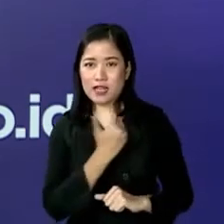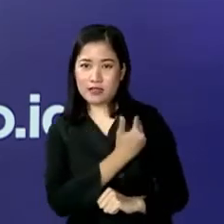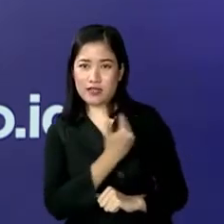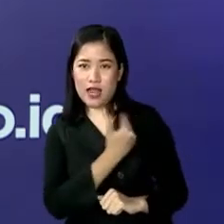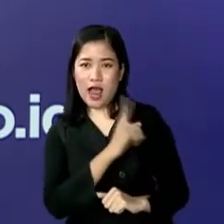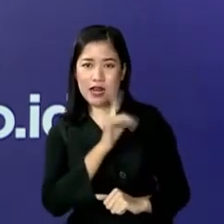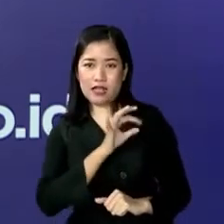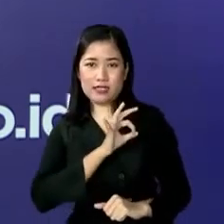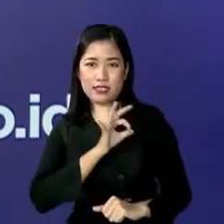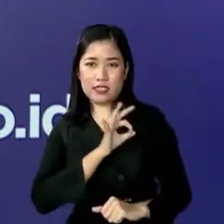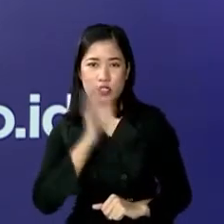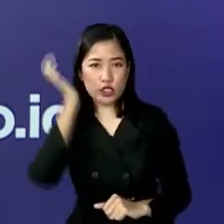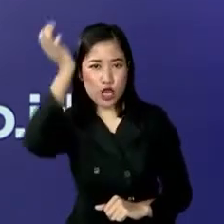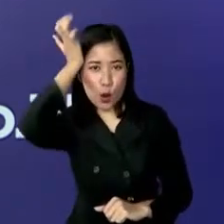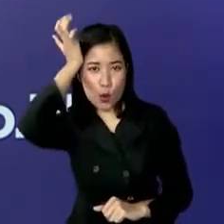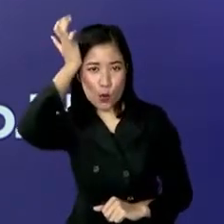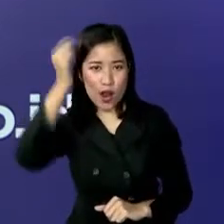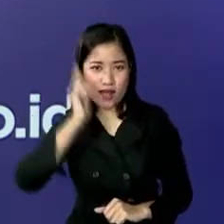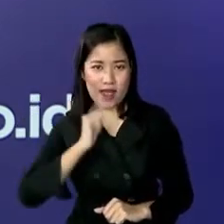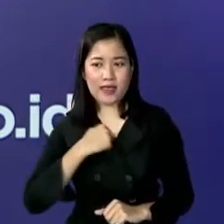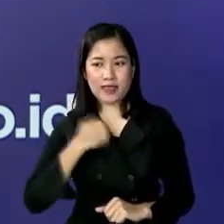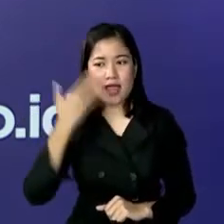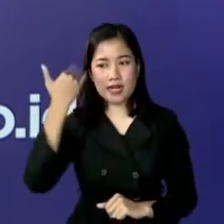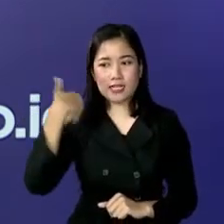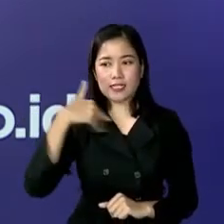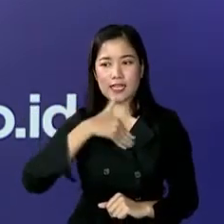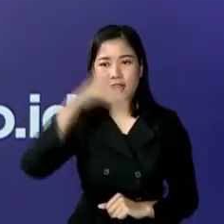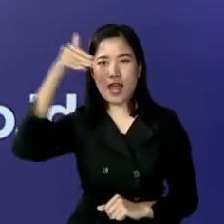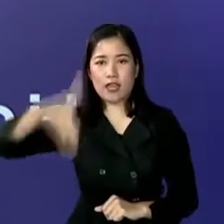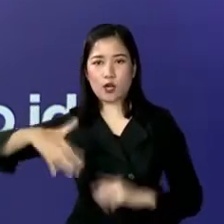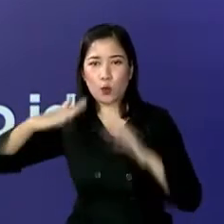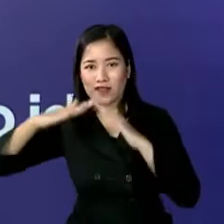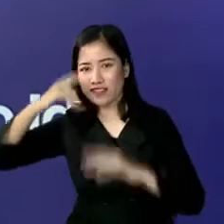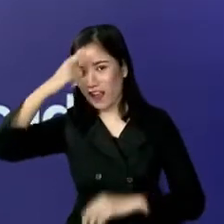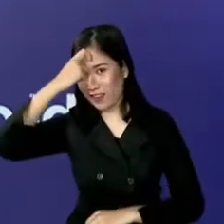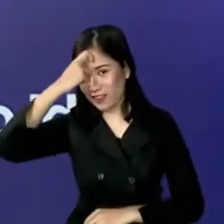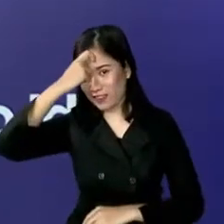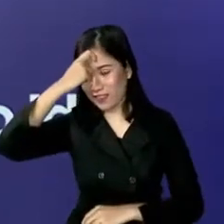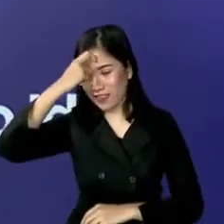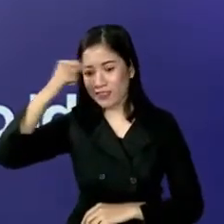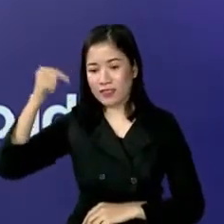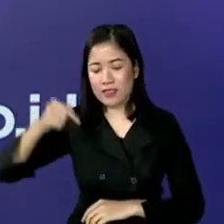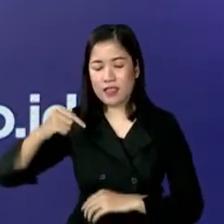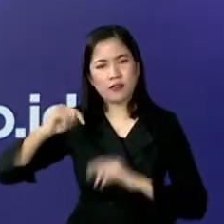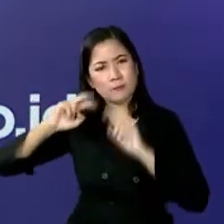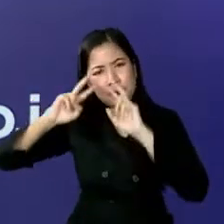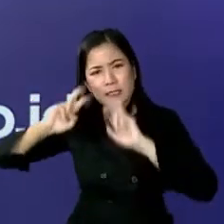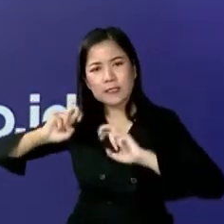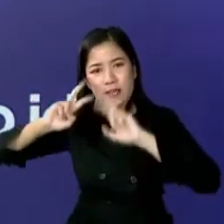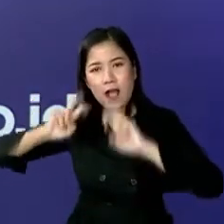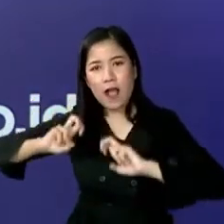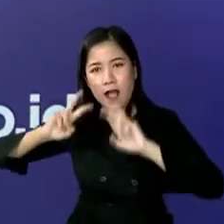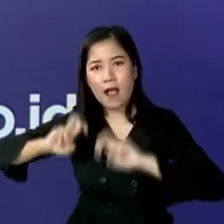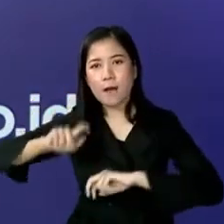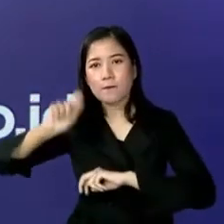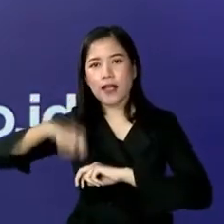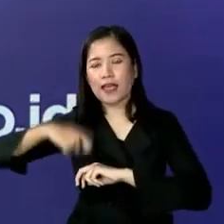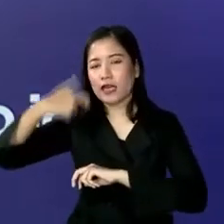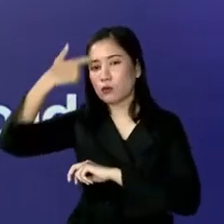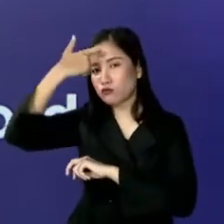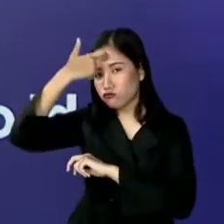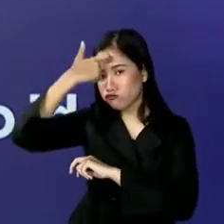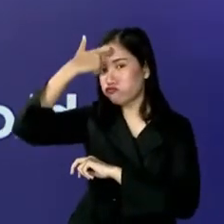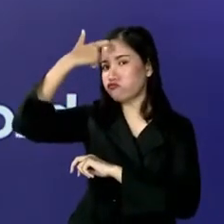saya tadi Saya dari rumah sakit kemudian saya diperiksa menggunakan temperatur